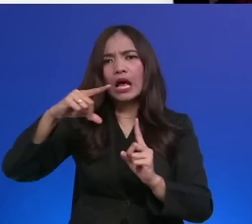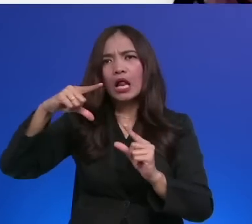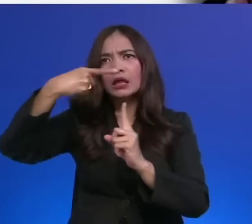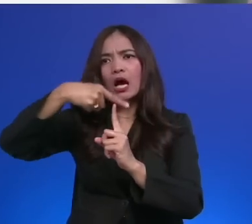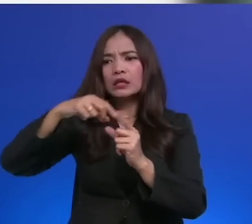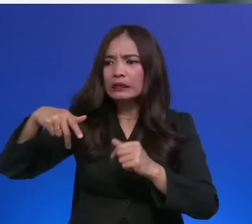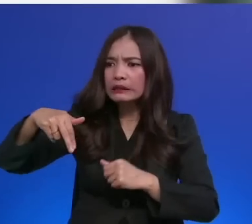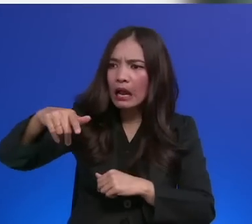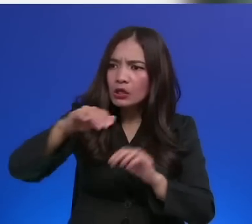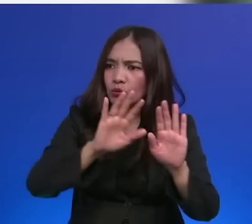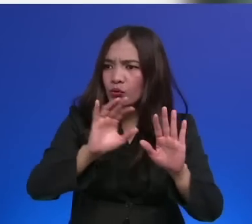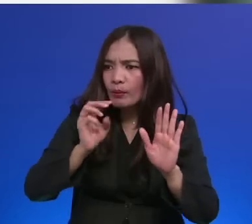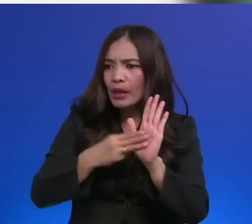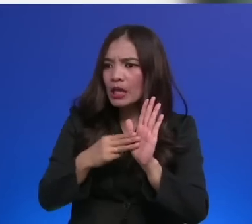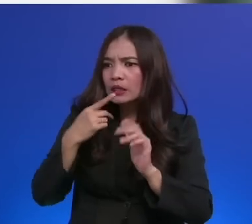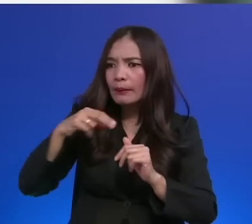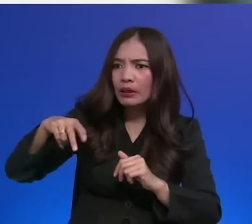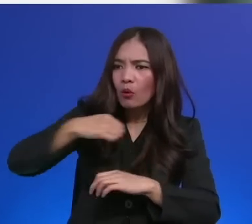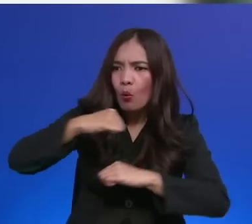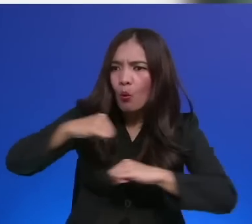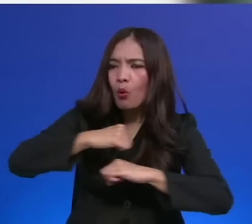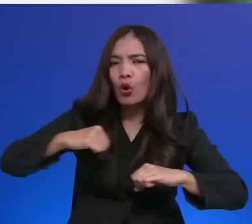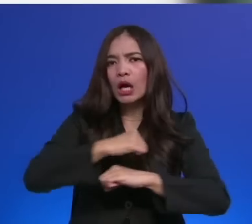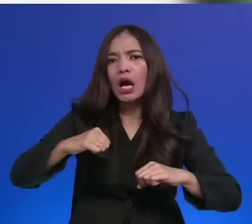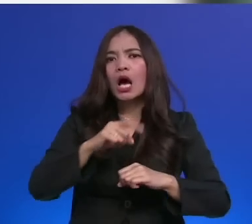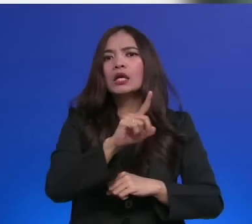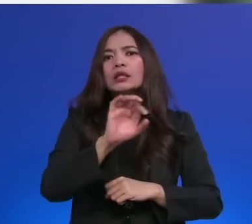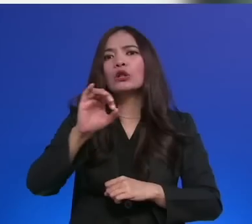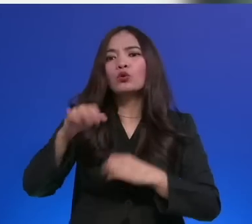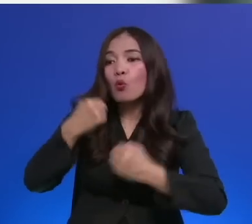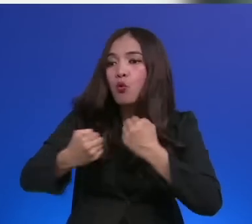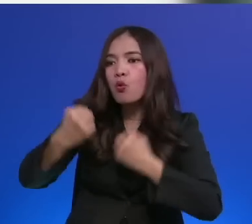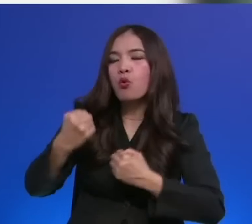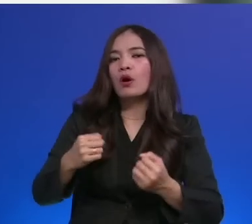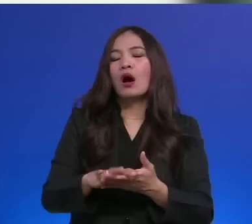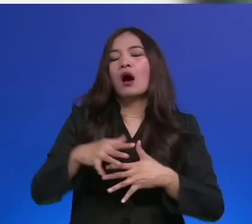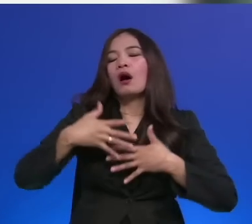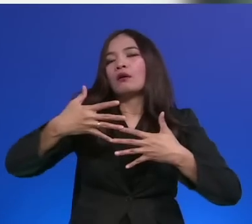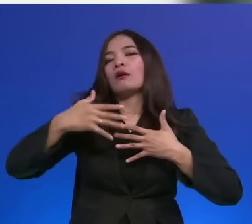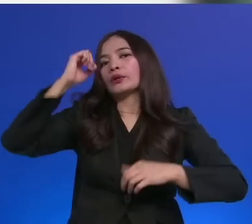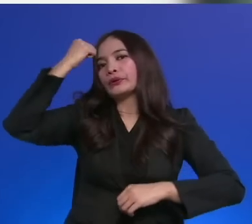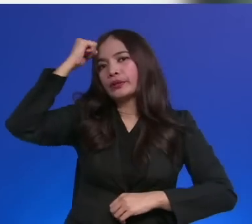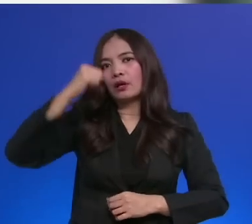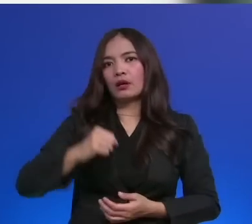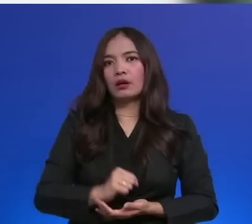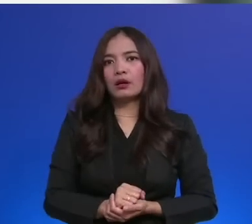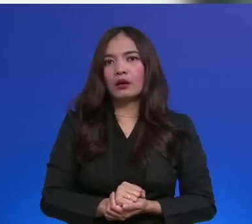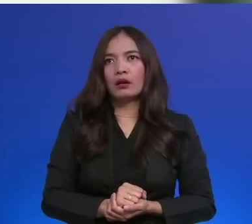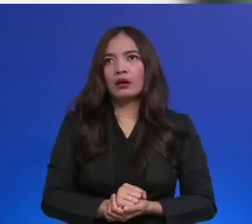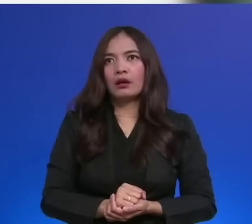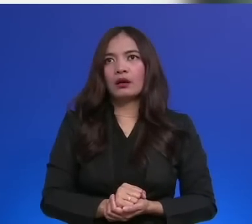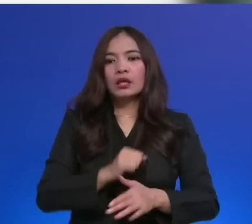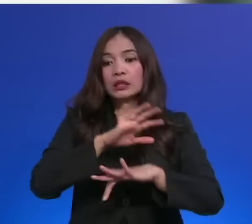meter juga sudah seperti lari 100 meter, saudara. Ngap-ngap-ngap-ngap, saudara. Di mana-mana